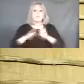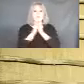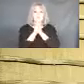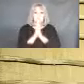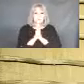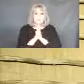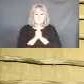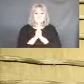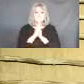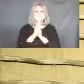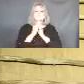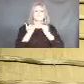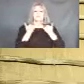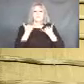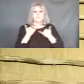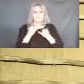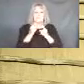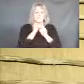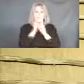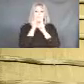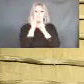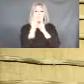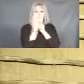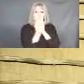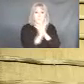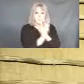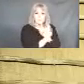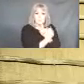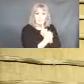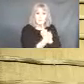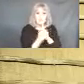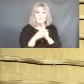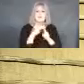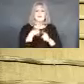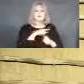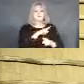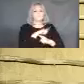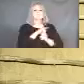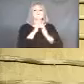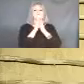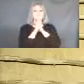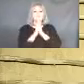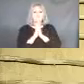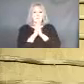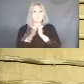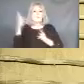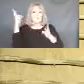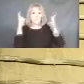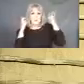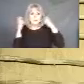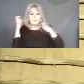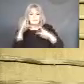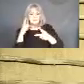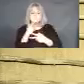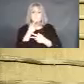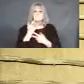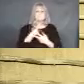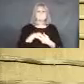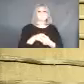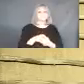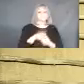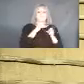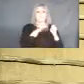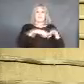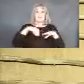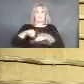jy nie net insig gaan kry nie, maar dat jy hierdie branders gaan leer ry. Ons luister na die